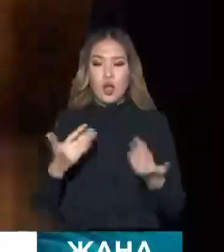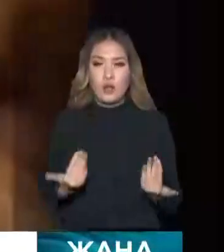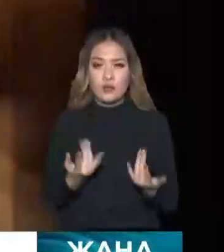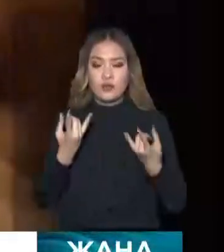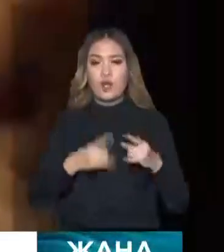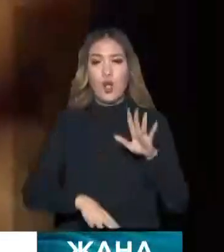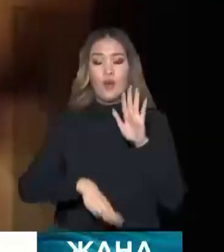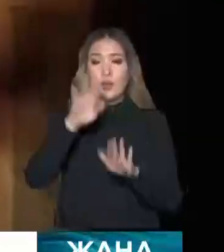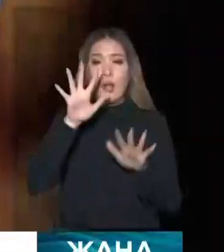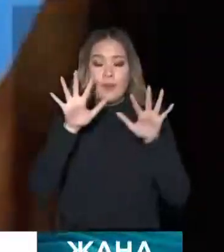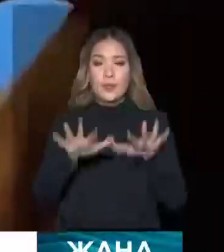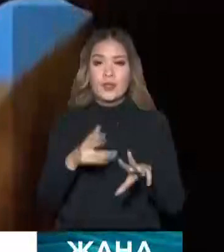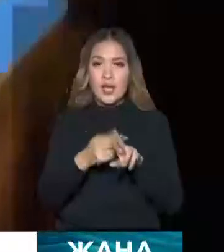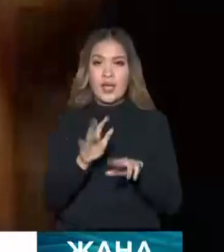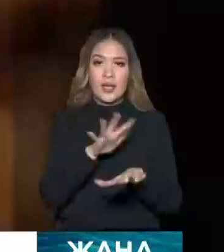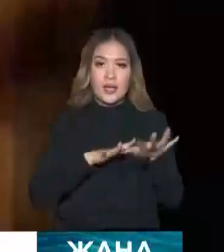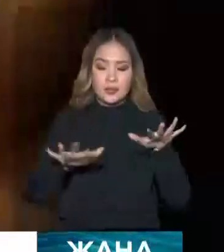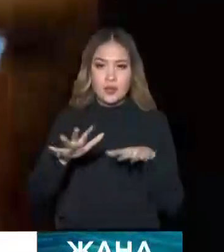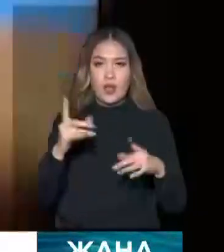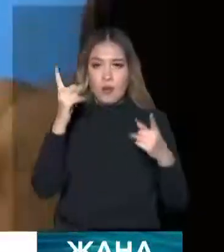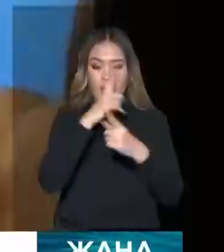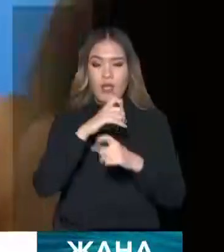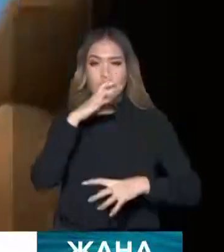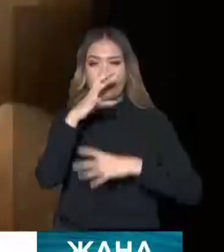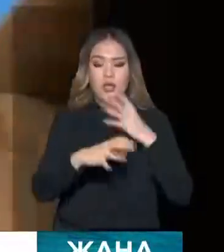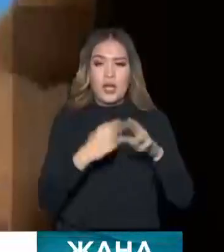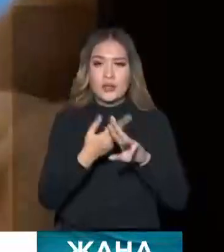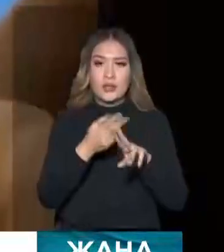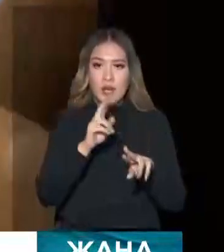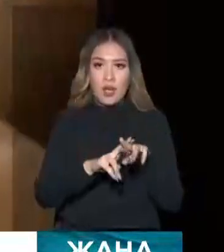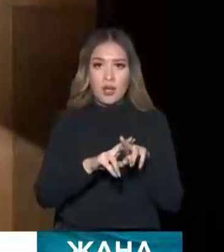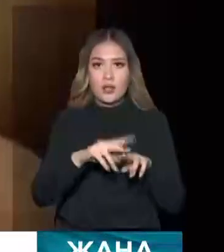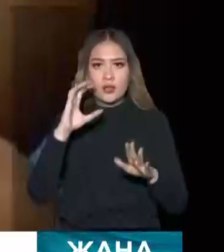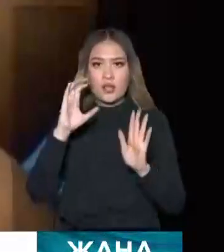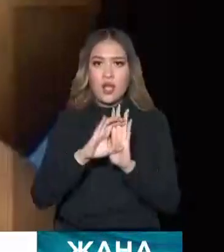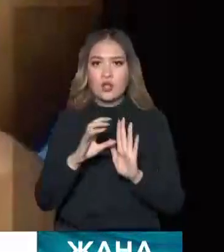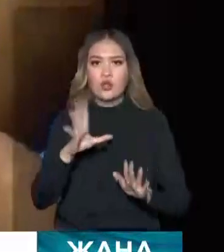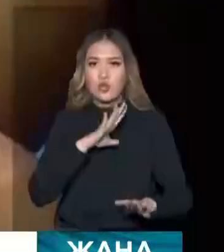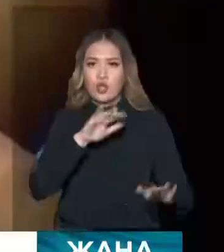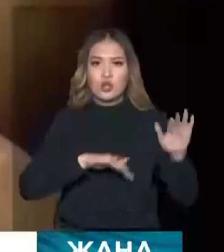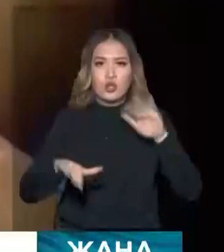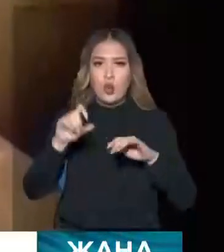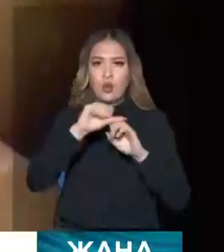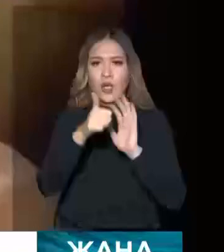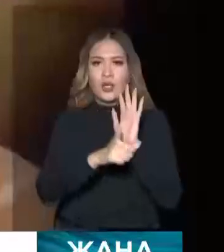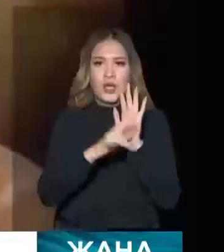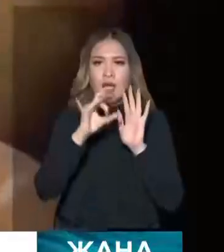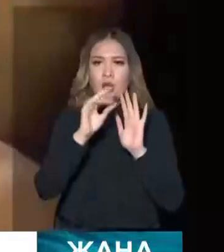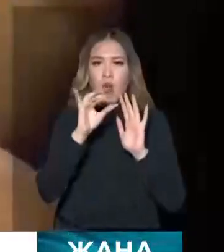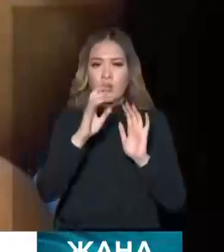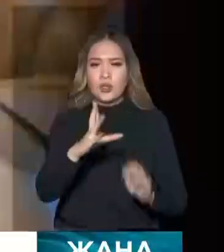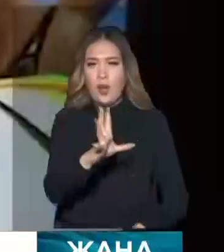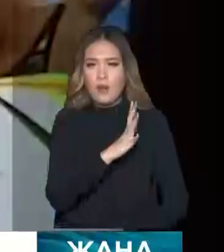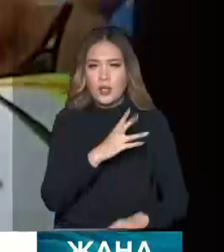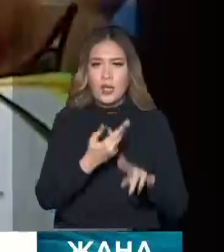өскен Жамбыл өңірінің ғана емес, еліміздің даңқын дүниежүзіне танытқан санаулы саңлақтардың бірі, жүзуден 16 рет рекорд жаңартқан.